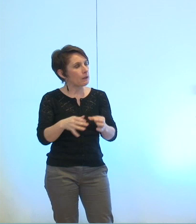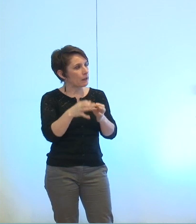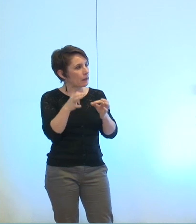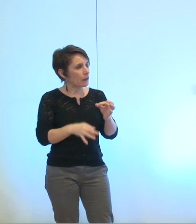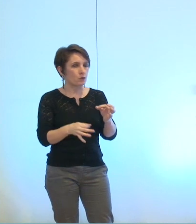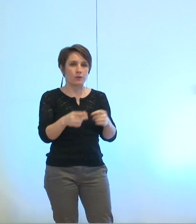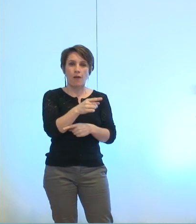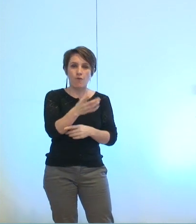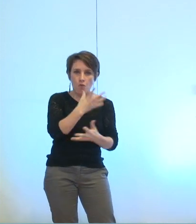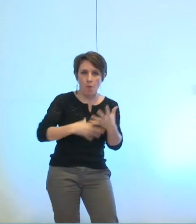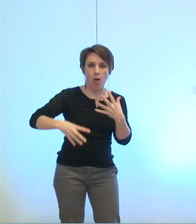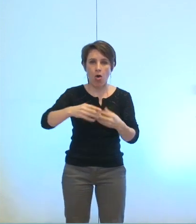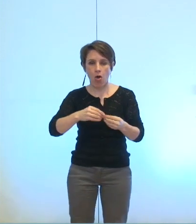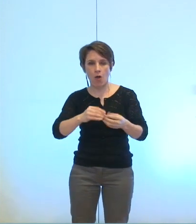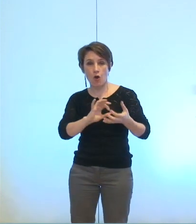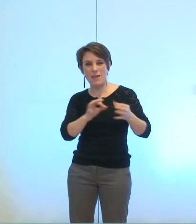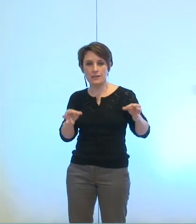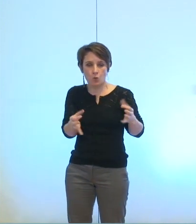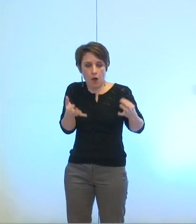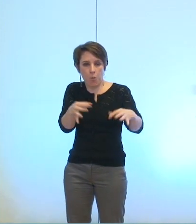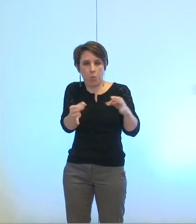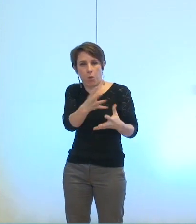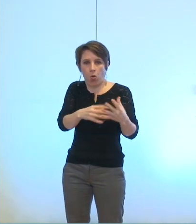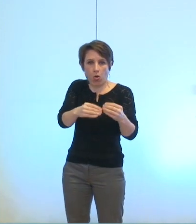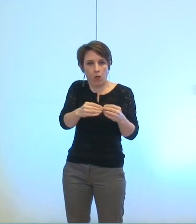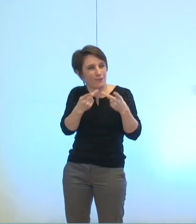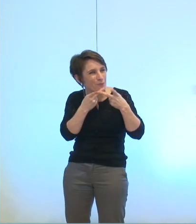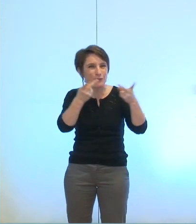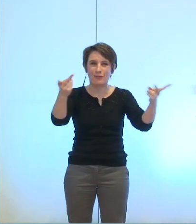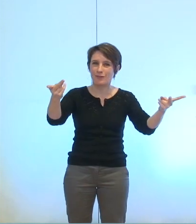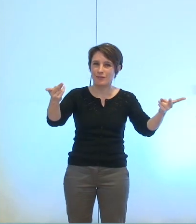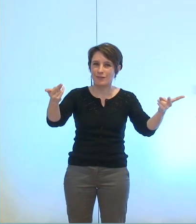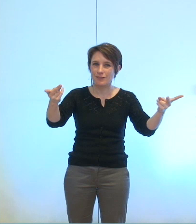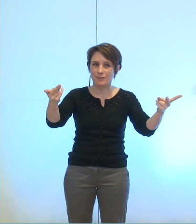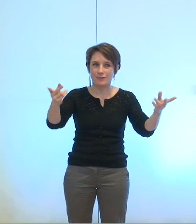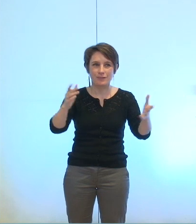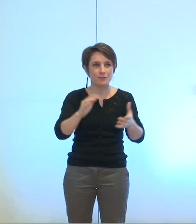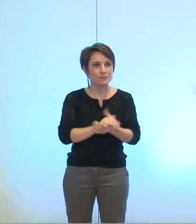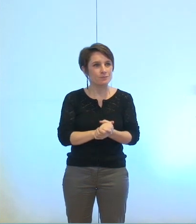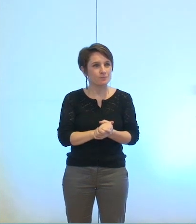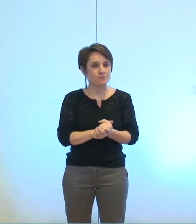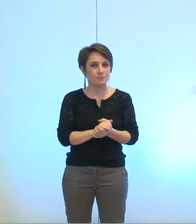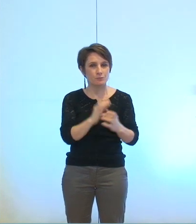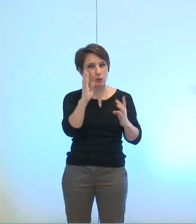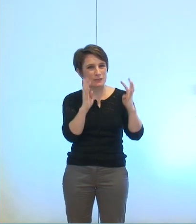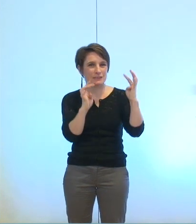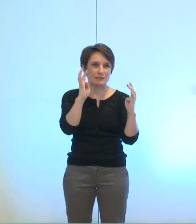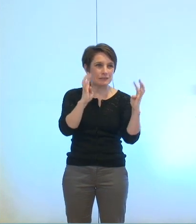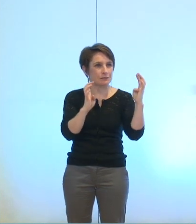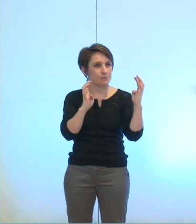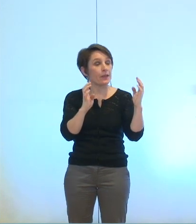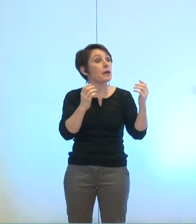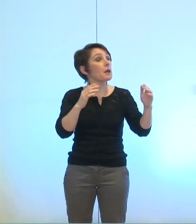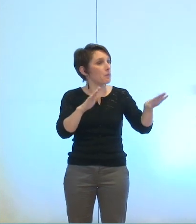et de l'imposer à tous mais comme disent comme disent